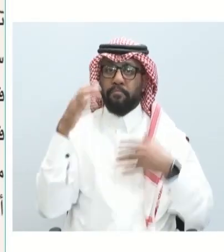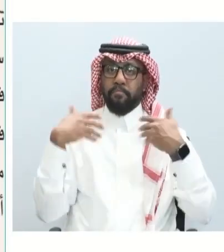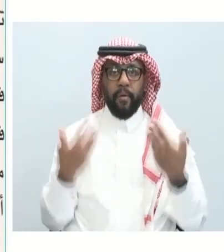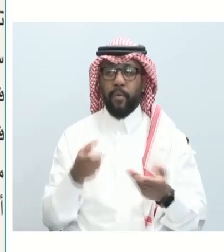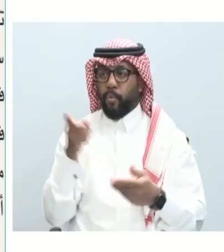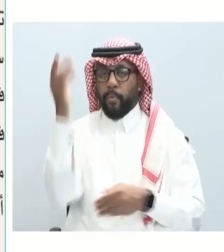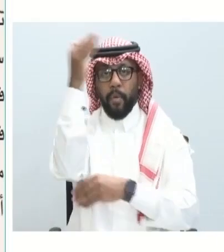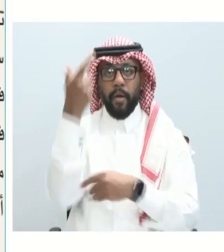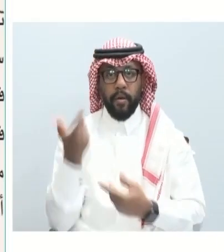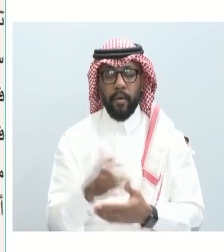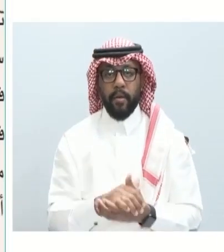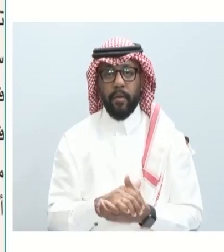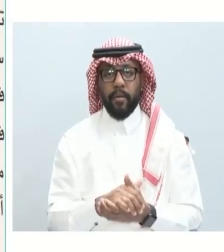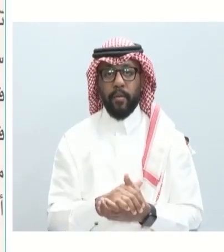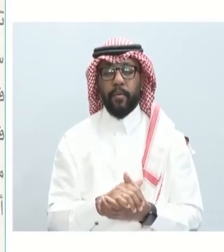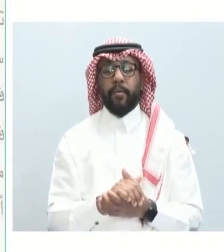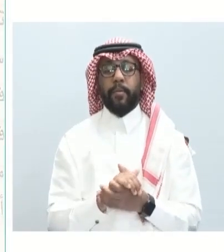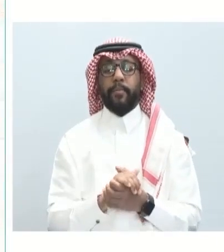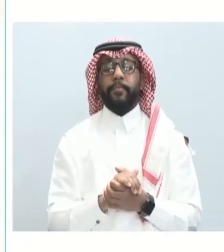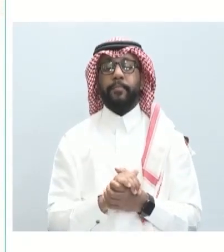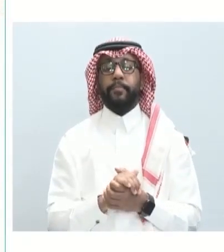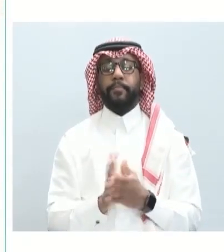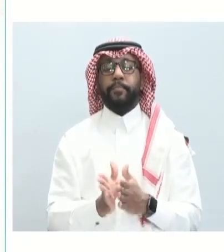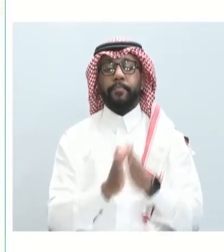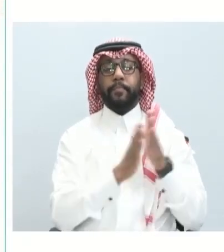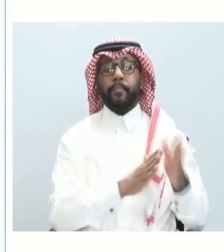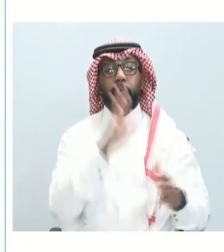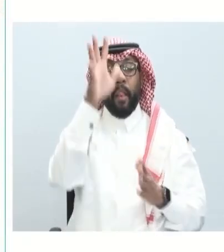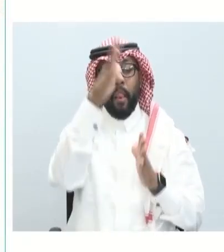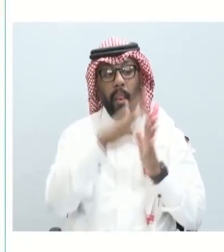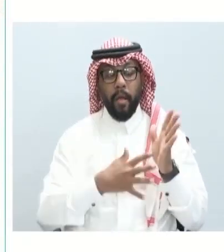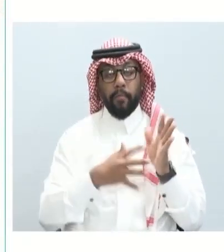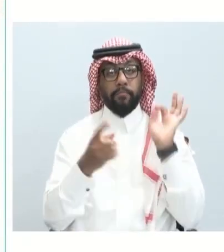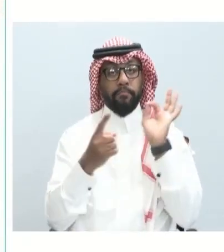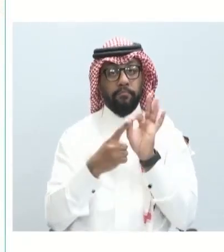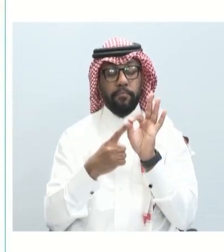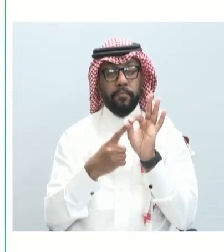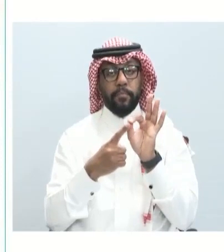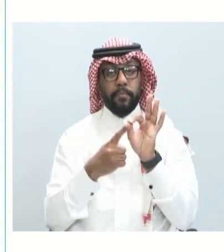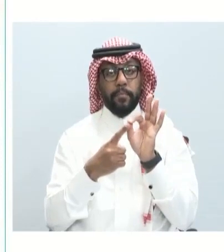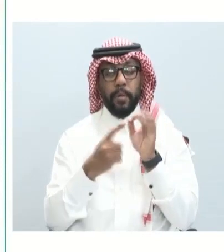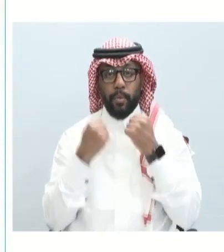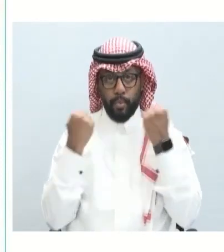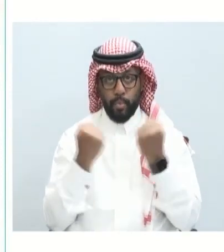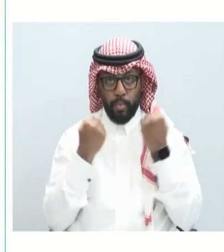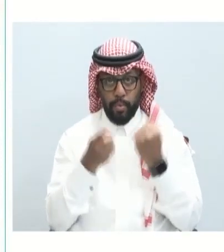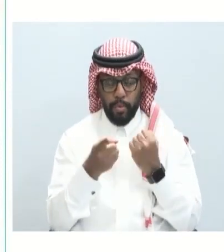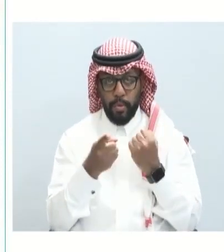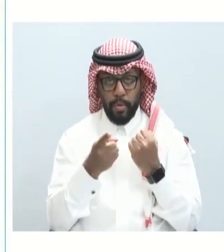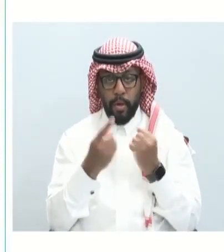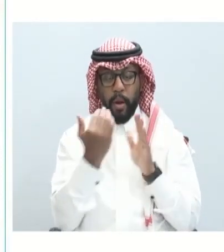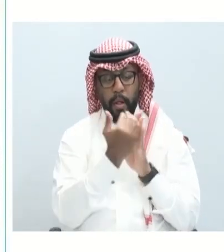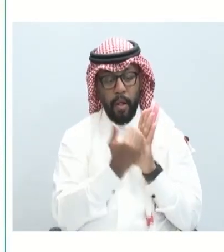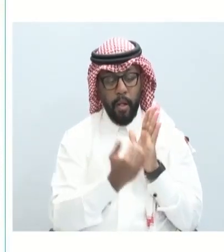انه شرود بعد ان قرانا التدريب لدينا